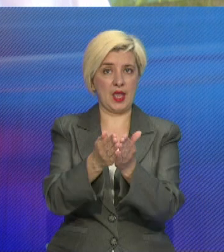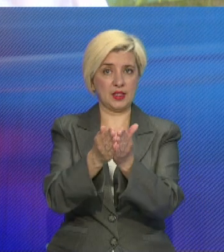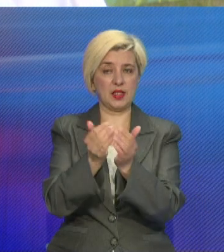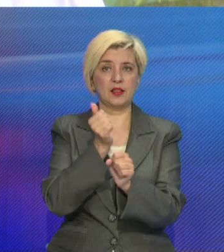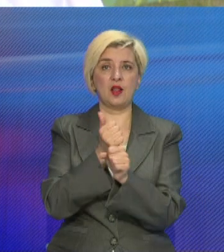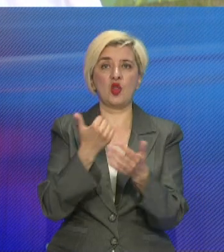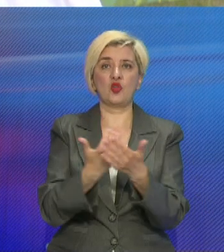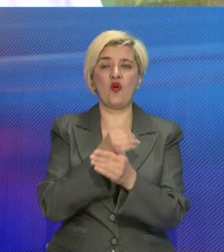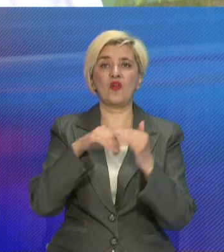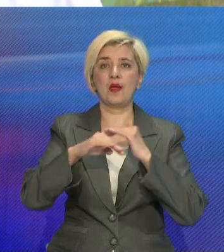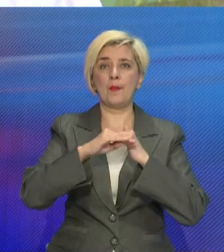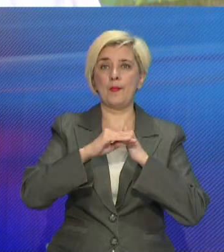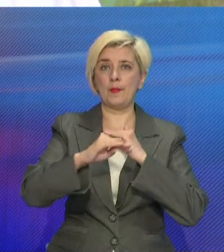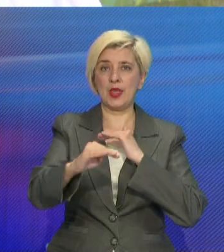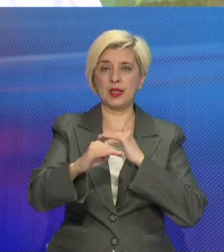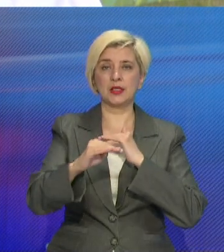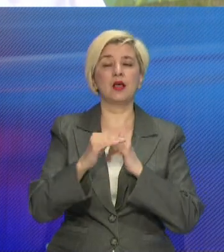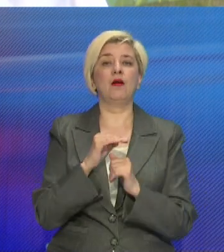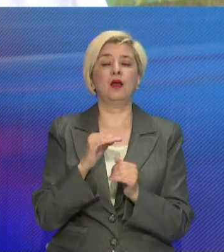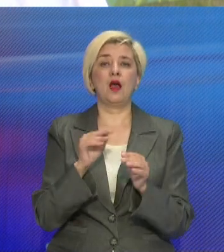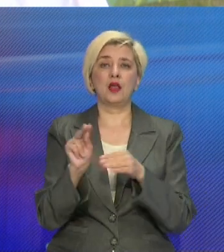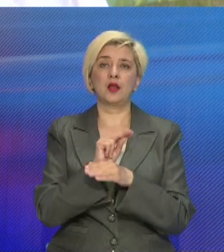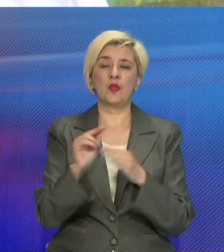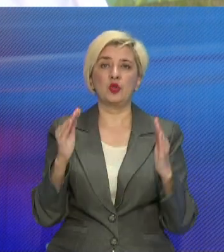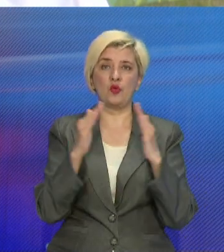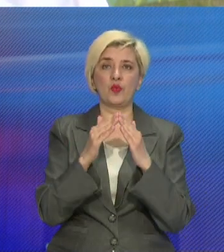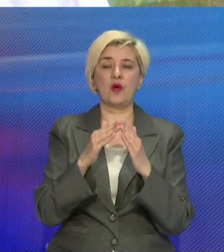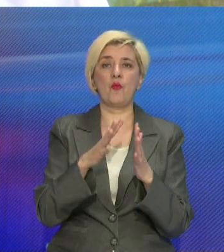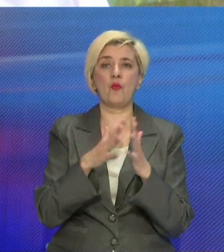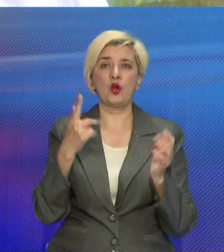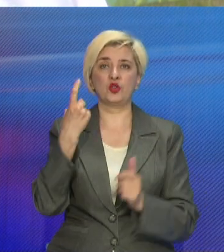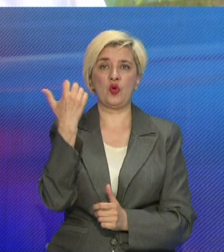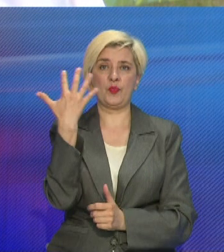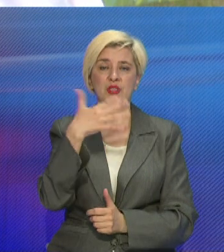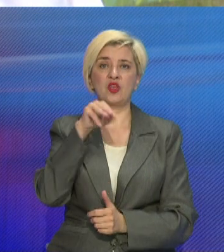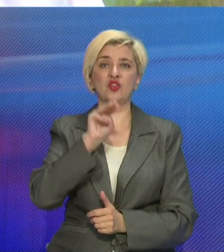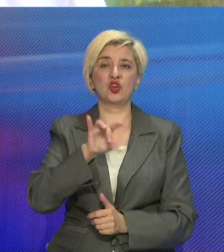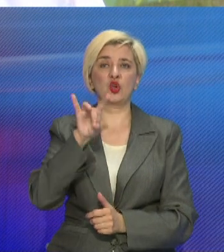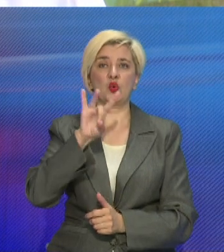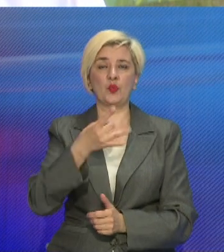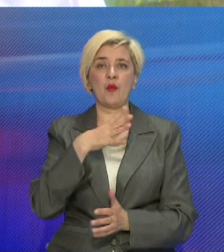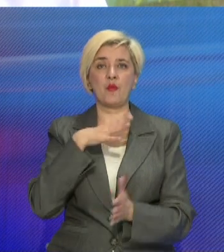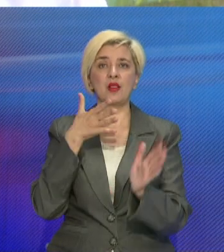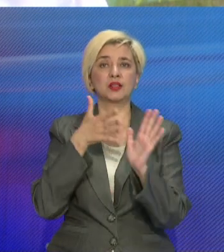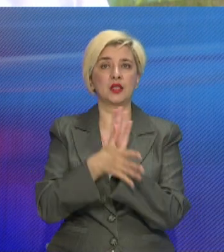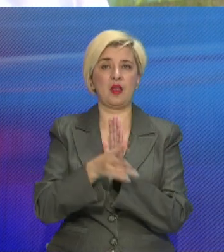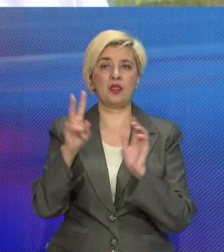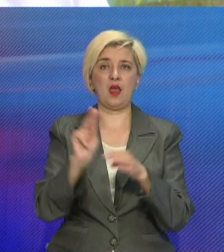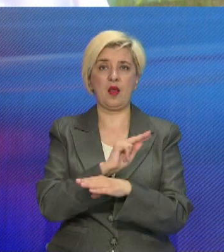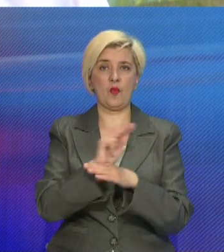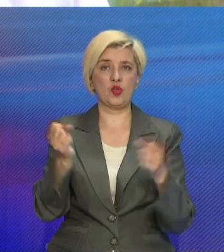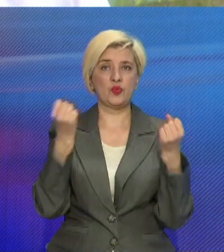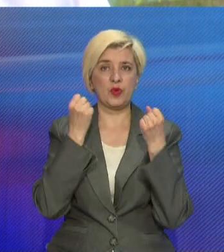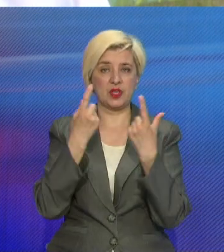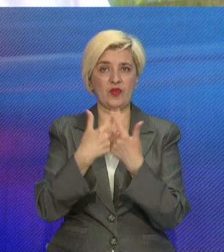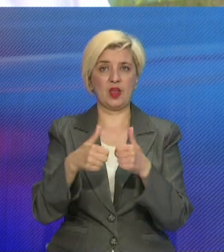пирс, значит, отремонтирован домик, ну, более 150 тысяч рублей было освоено на ремонт спортивных